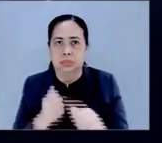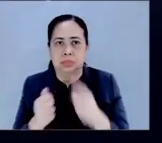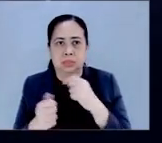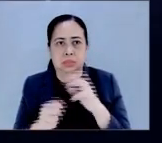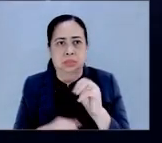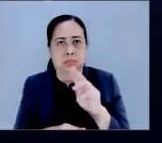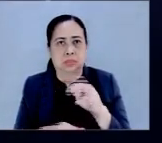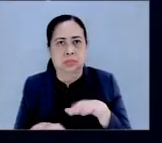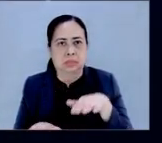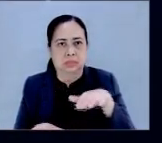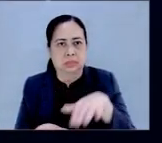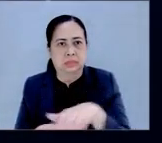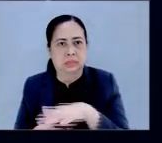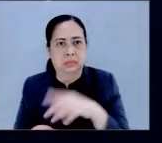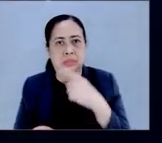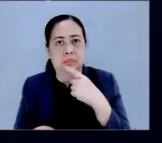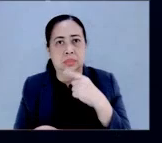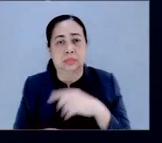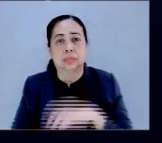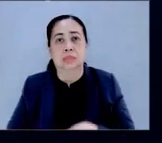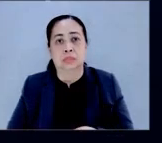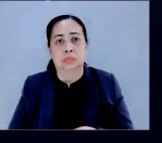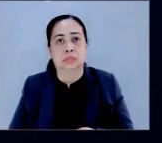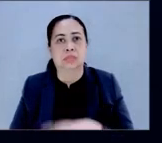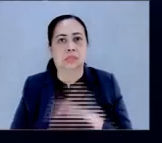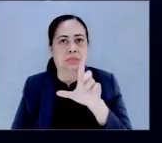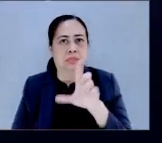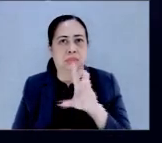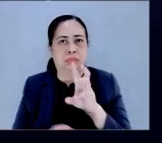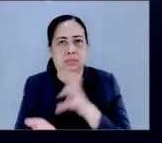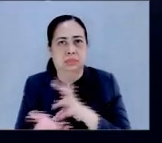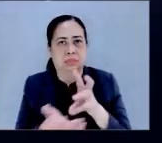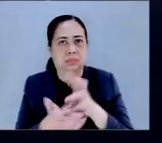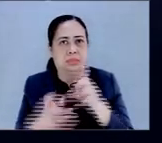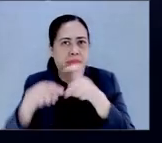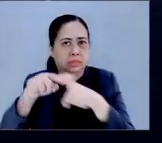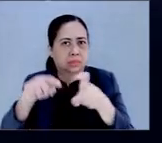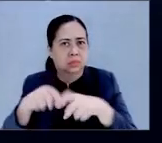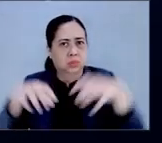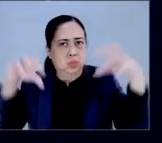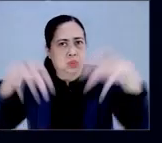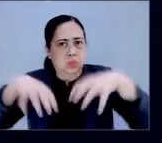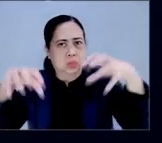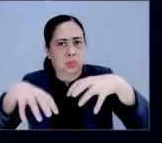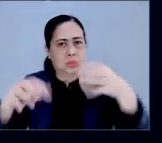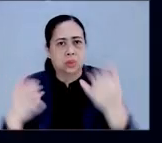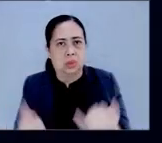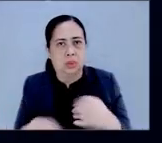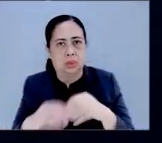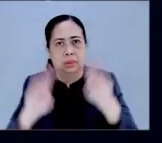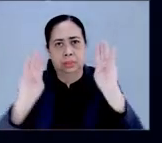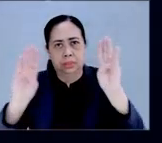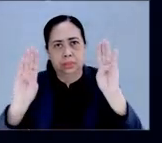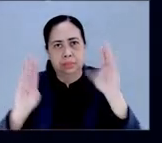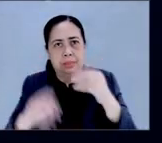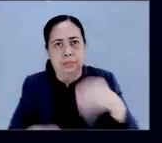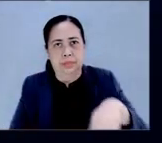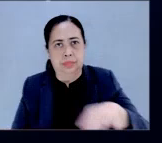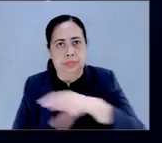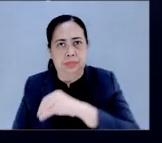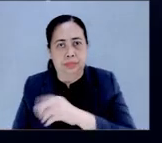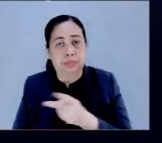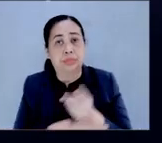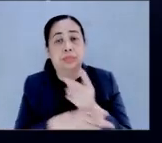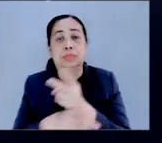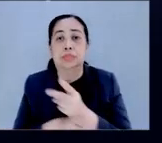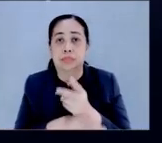mudslide. Ayon sa PAGASA, dulot ng localized thunderstorm sa malalakas na pag-ulan ngayong araw sa Benguet at Cagayan, pinag-iingat pa